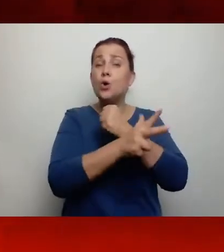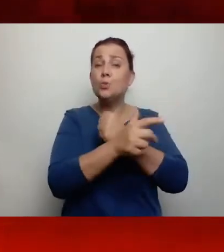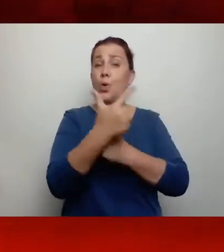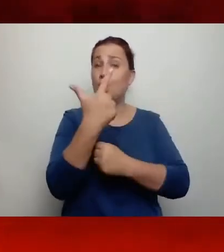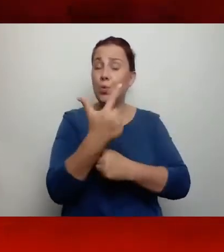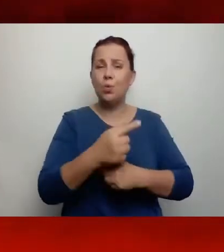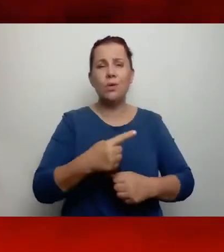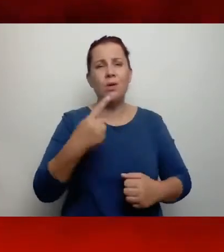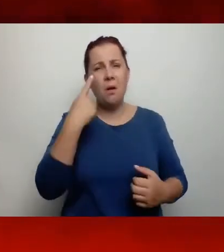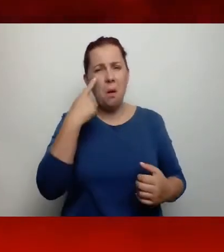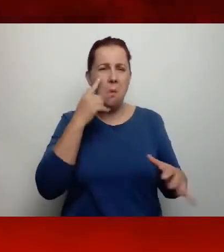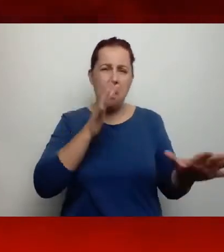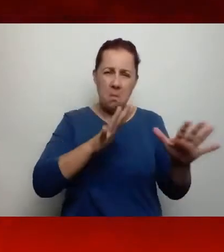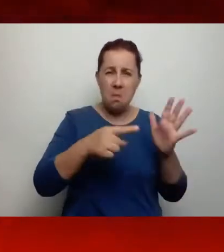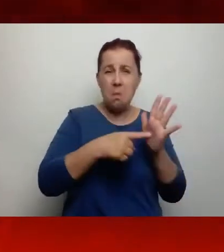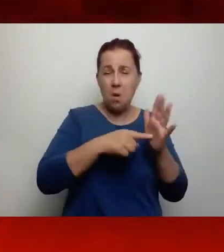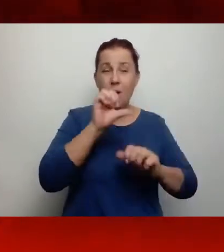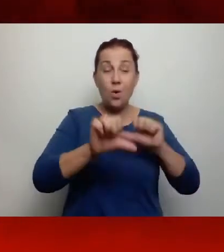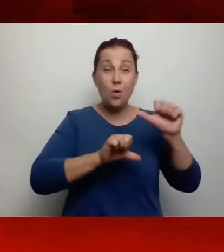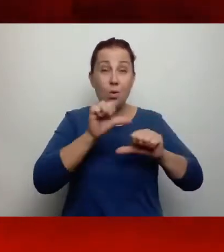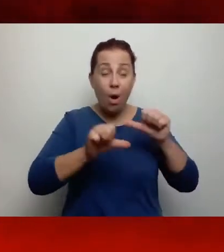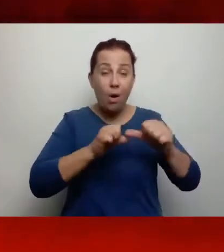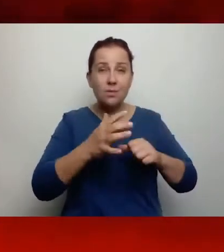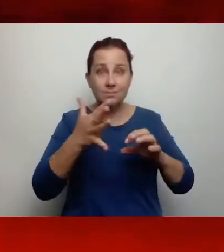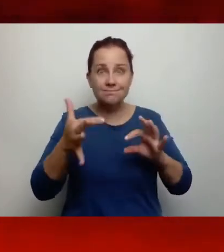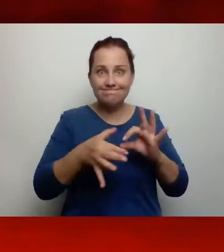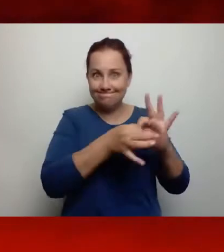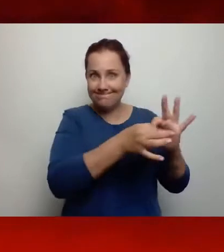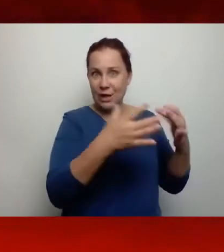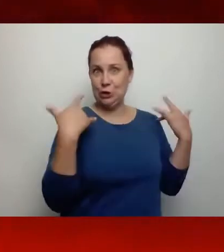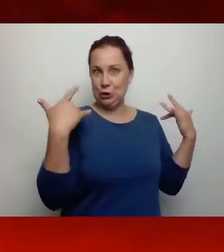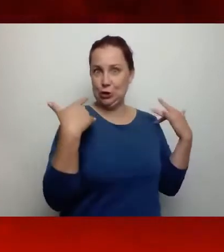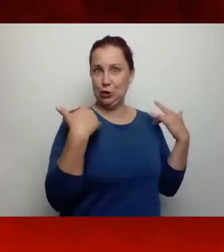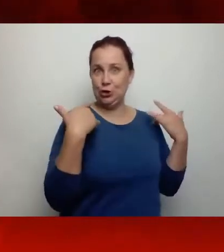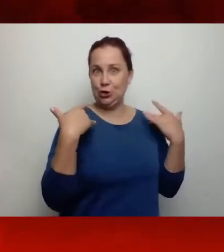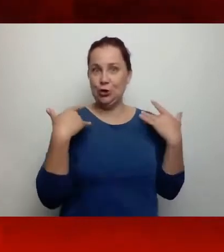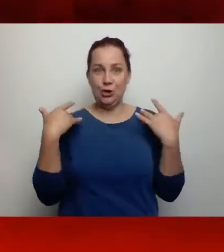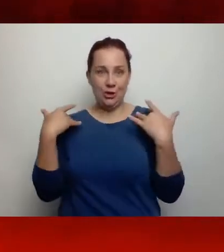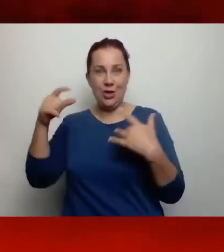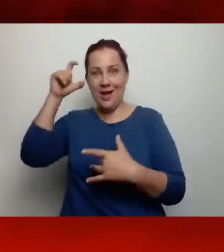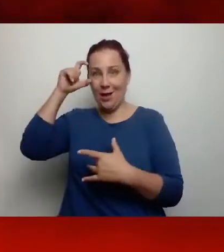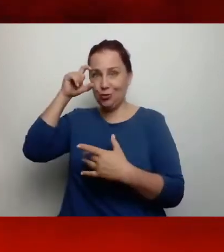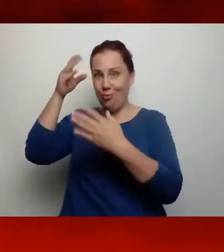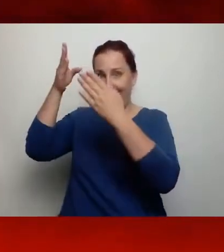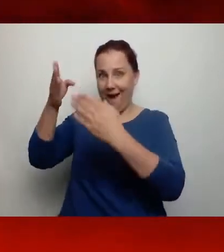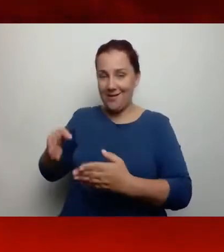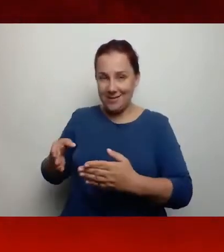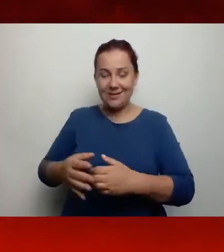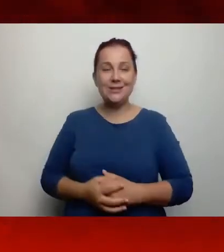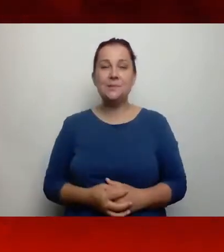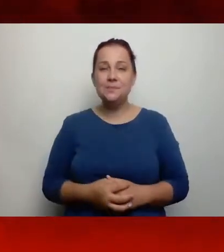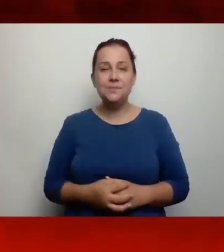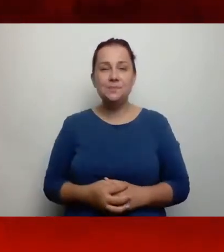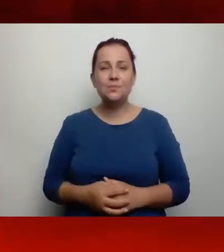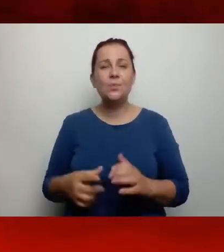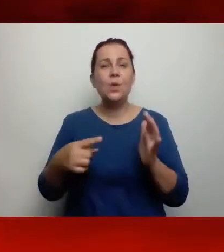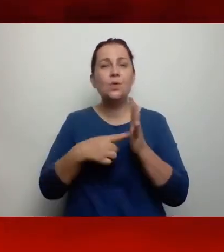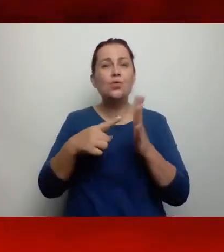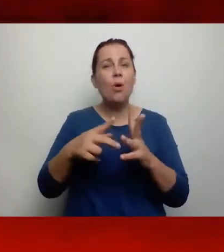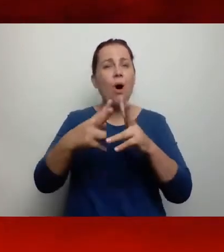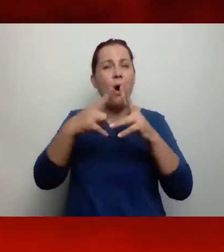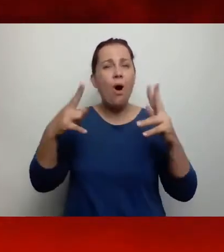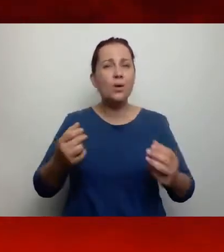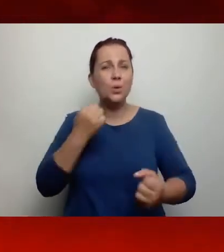1982, okolicach tego roku, w kontekście oczywiście życia i twórczości Jacka Kaczmarskiego. To jest okres